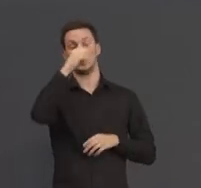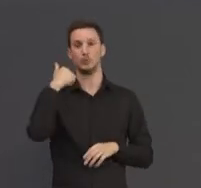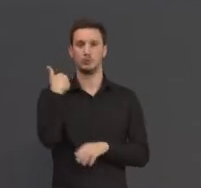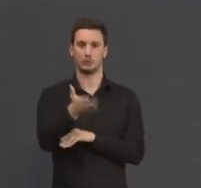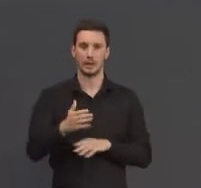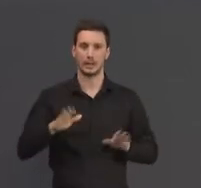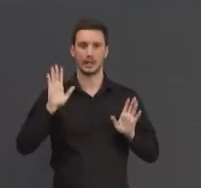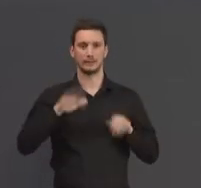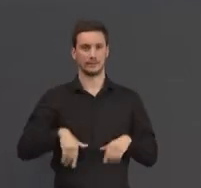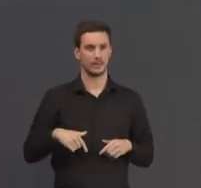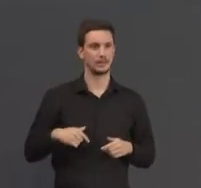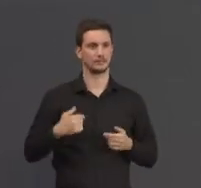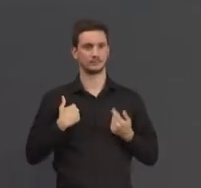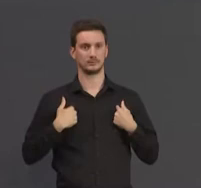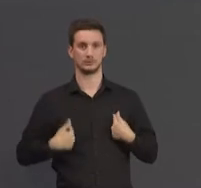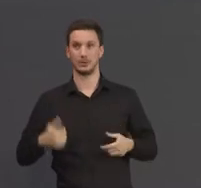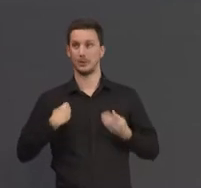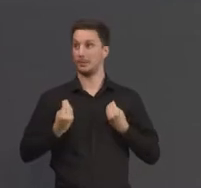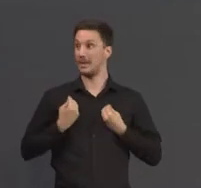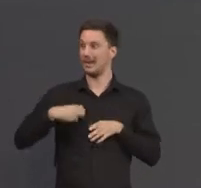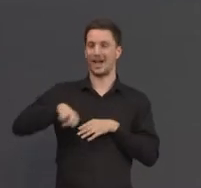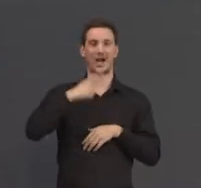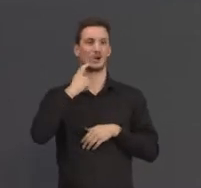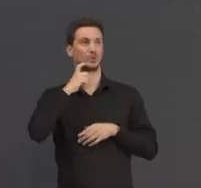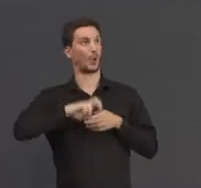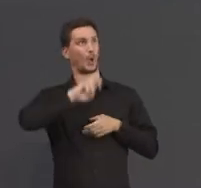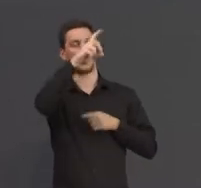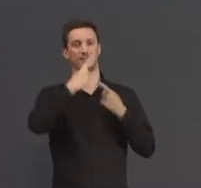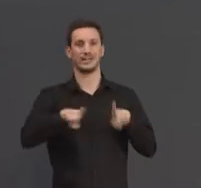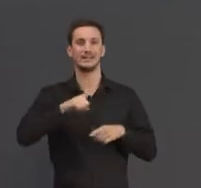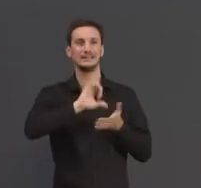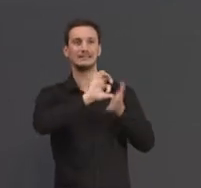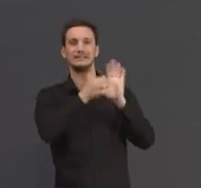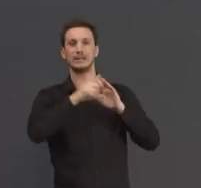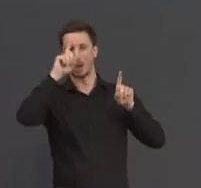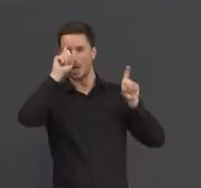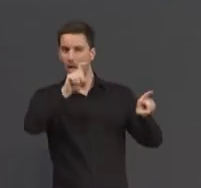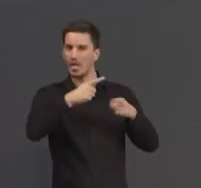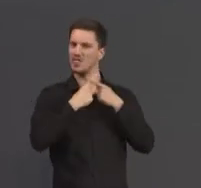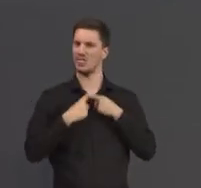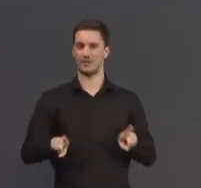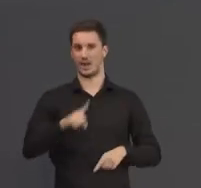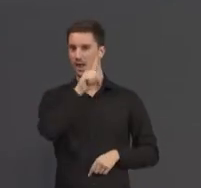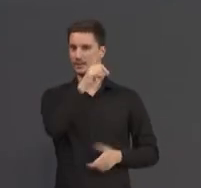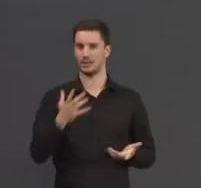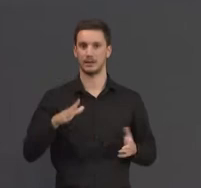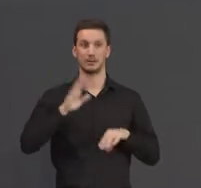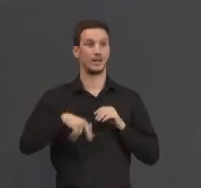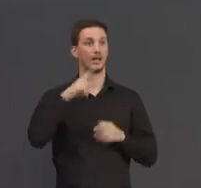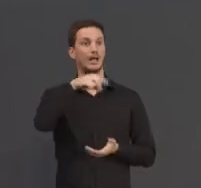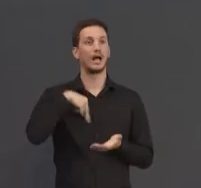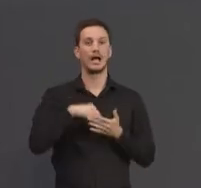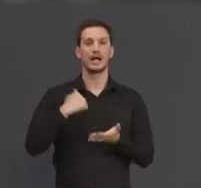per definició, sortir de la zona de confort. El sistema d'ensenyament és diferent. I quan jo era a classe